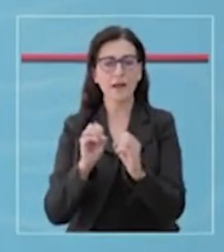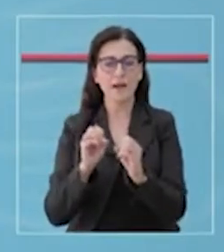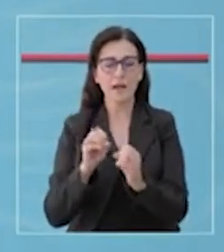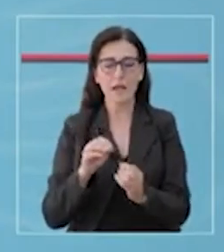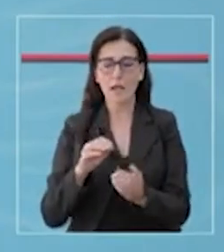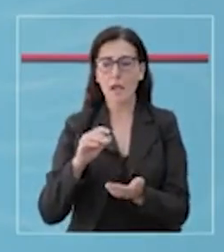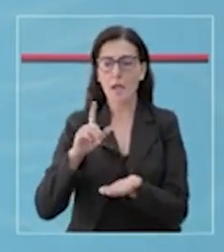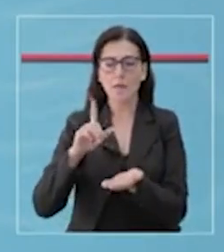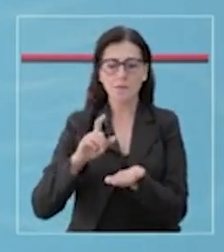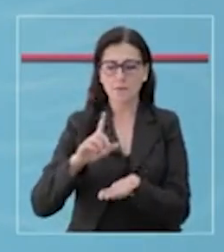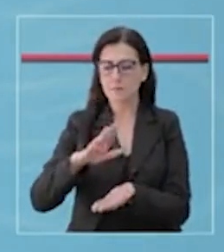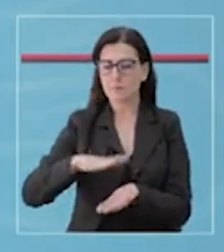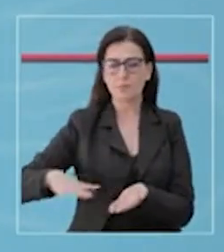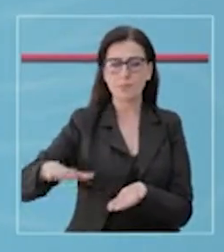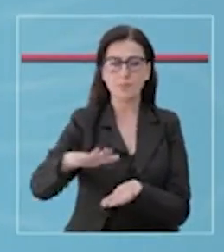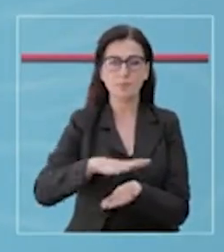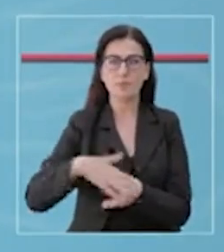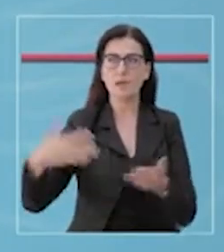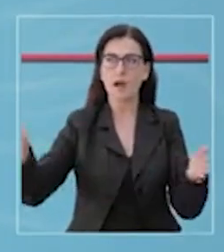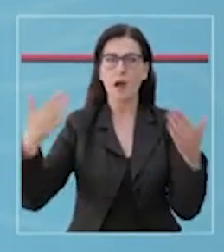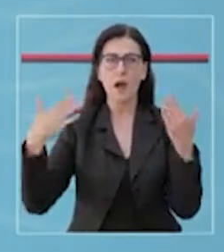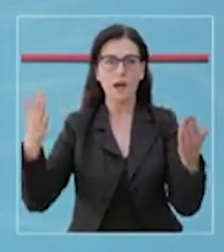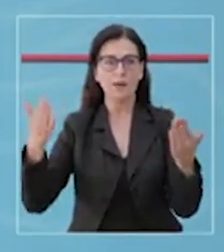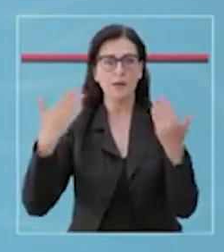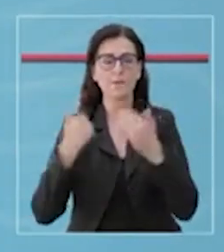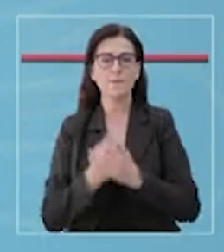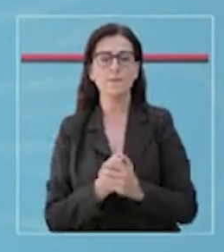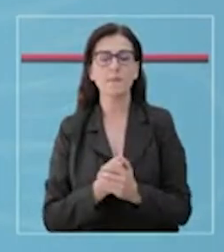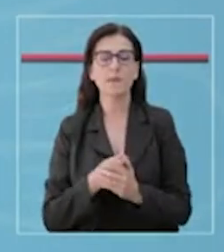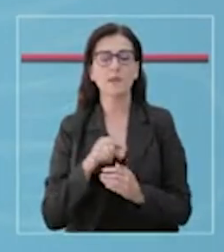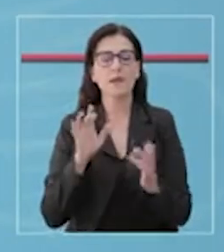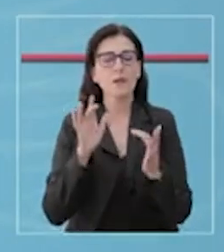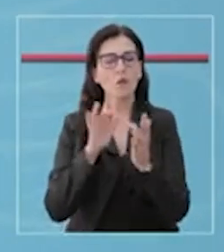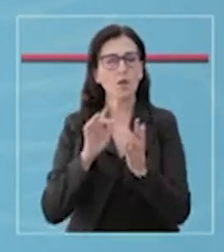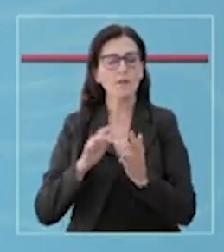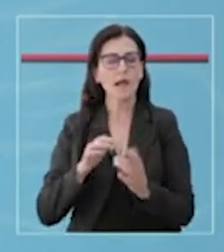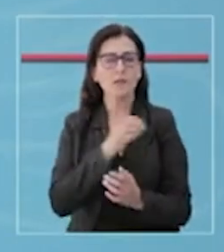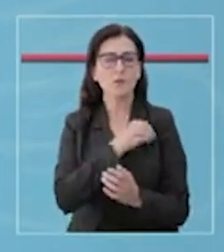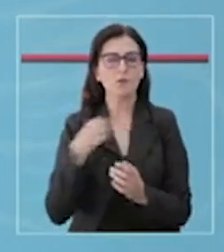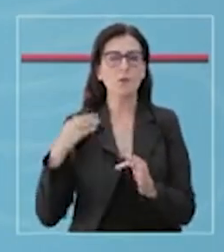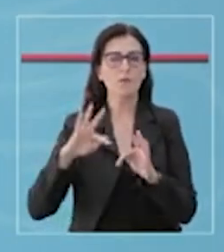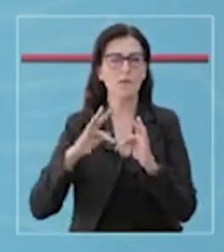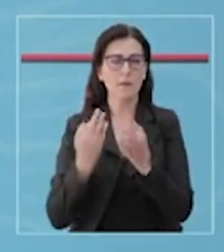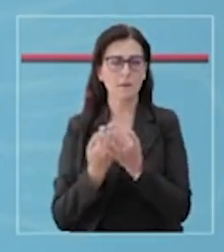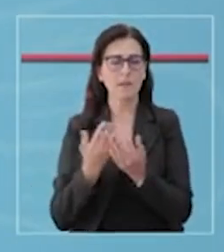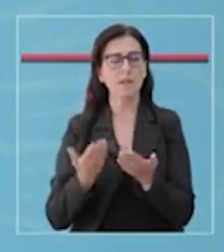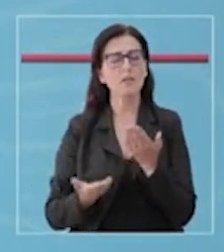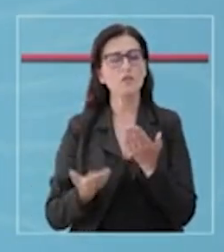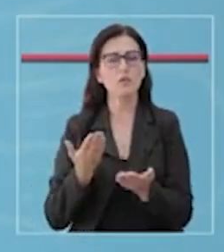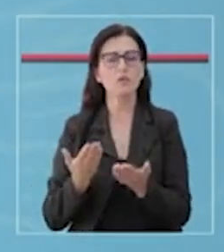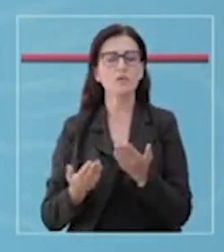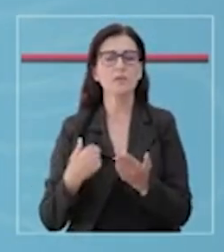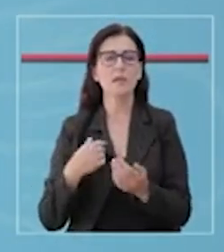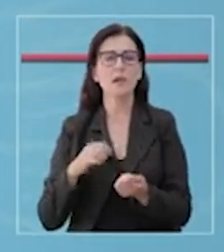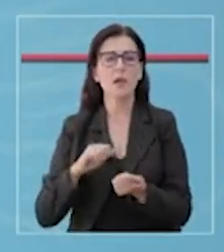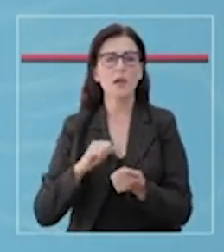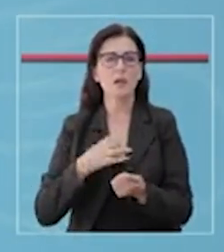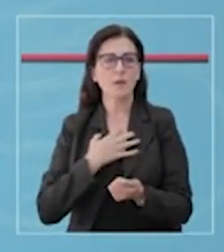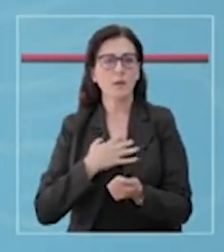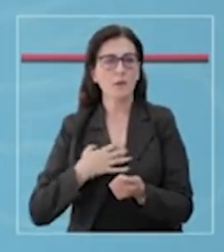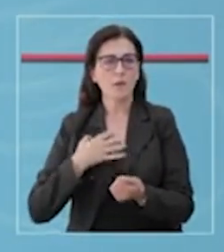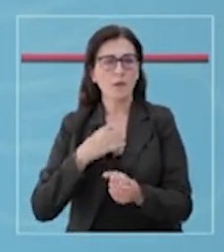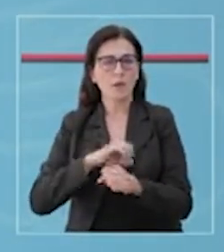dhe aerosni ambientin ku qëndroni. Lidhuni me mjekun tuaj të familjes nëse keni shqetësime për